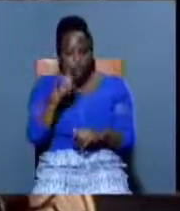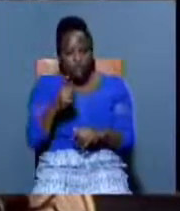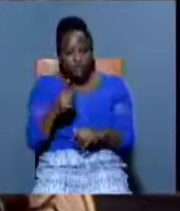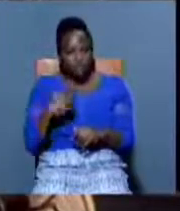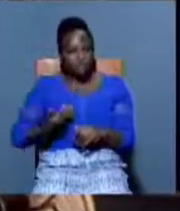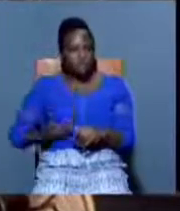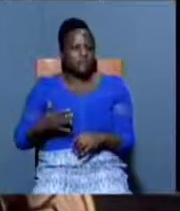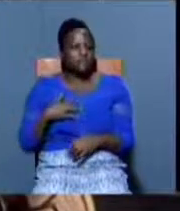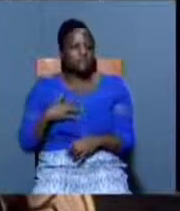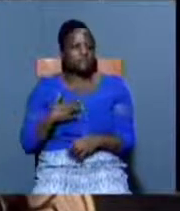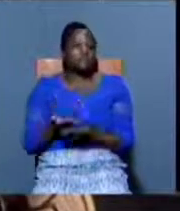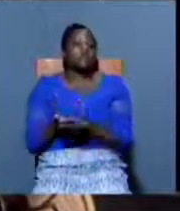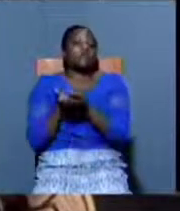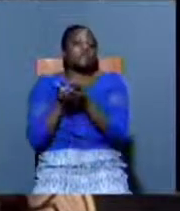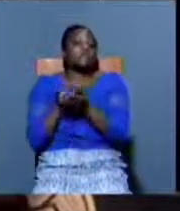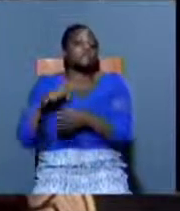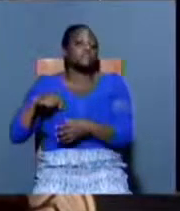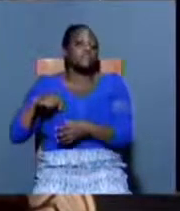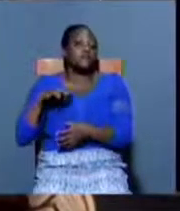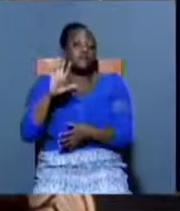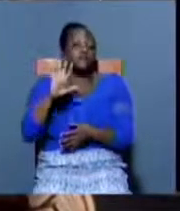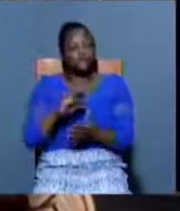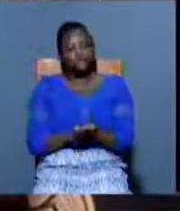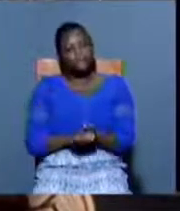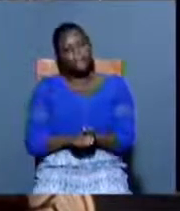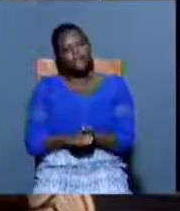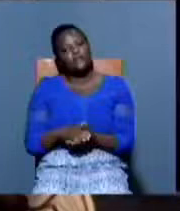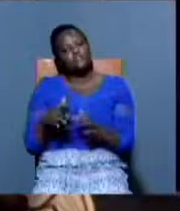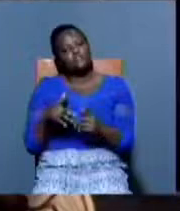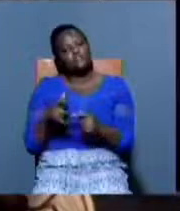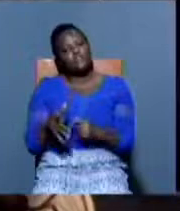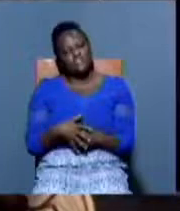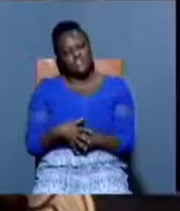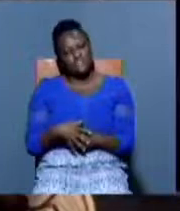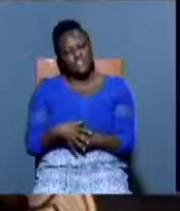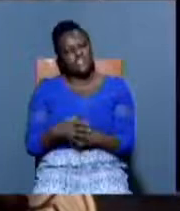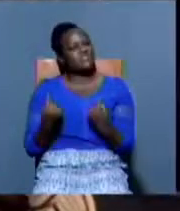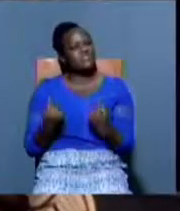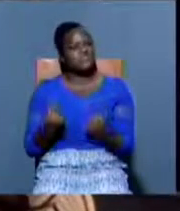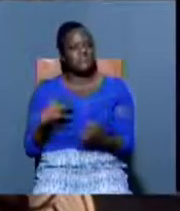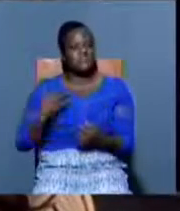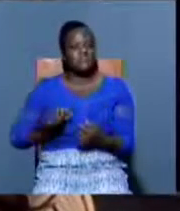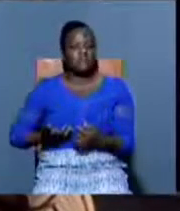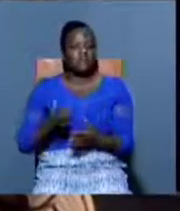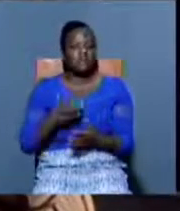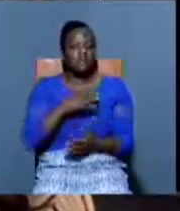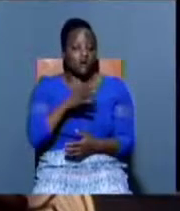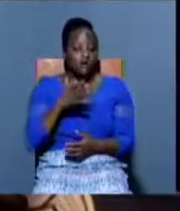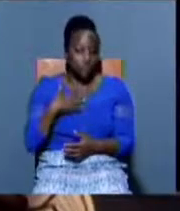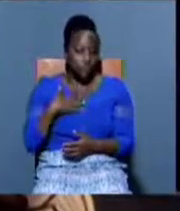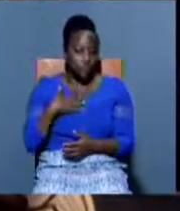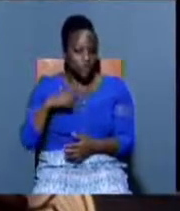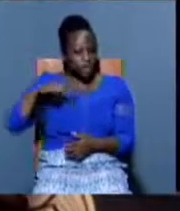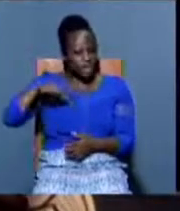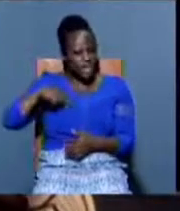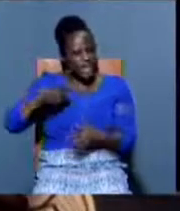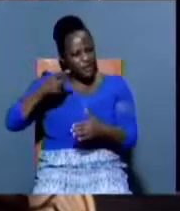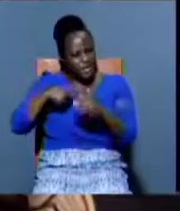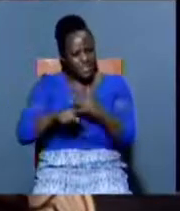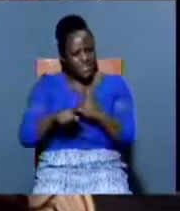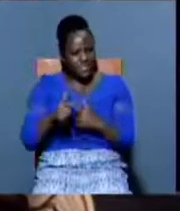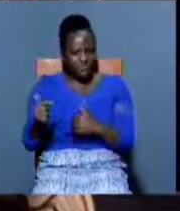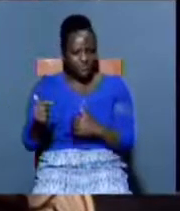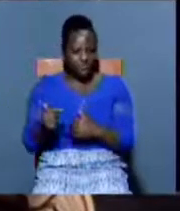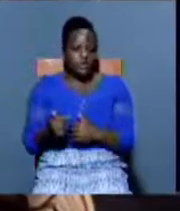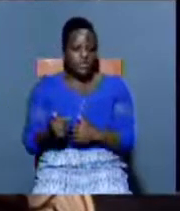No. Lakini nilivyokuwa nafanya hivi nikawa namshangaa mke wangu. Mshahara ukiingia tu yeye